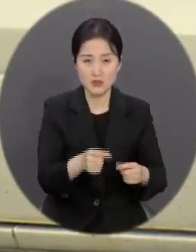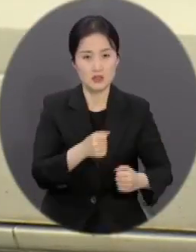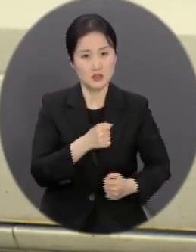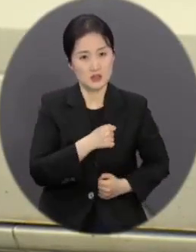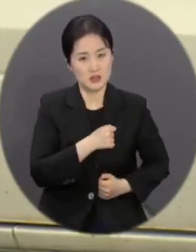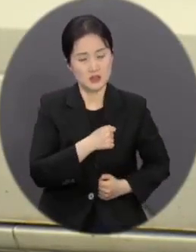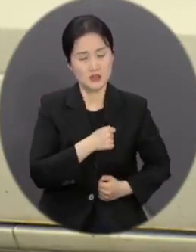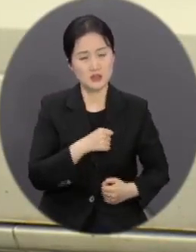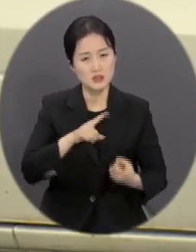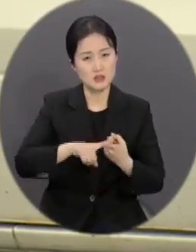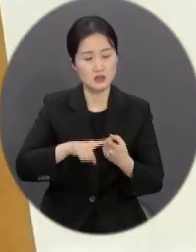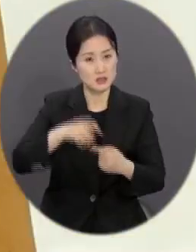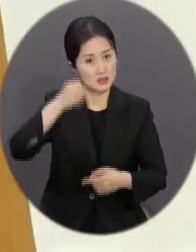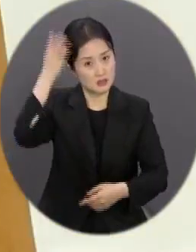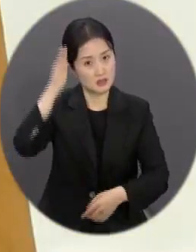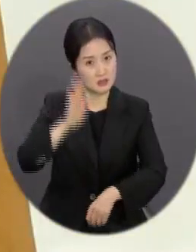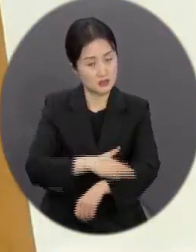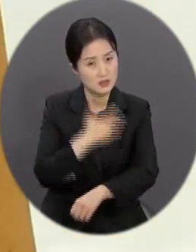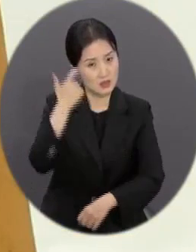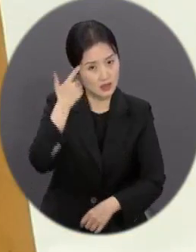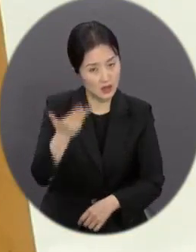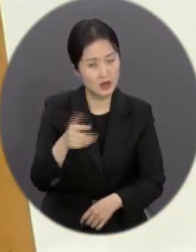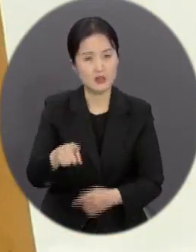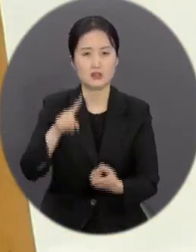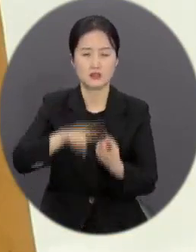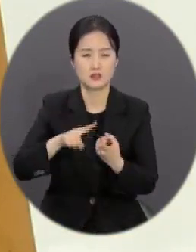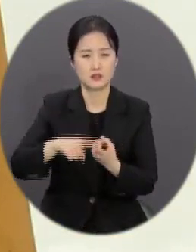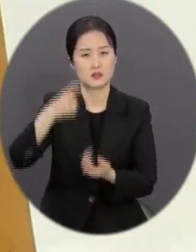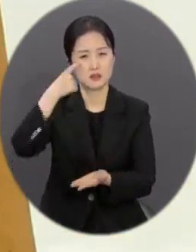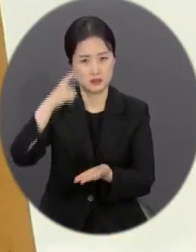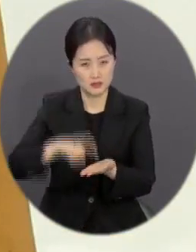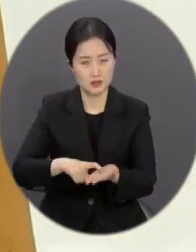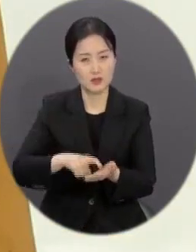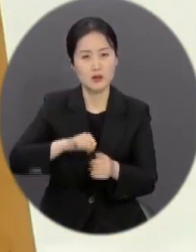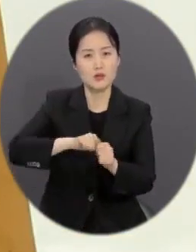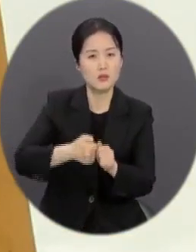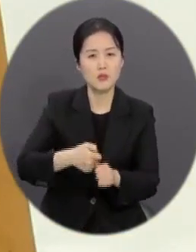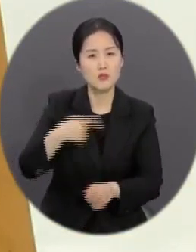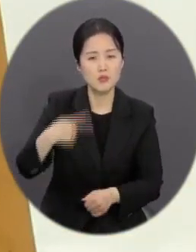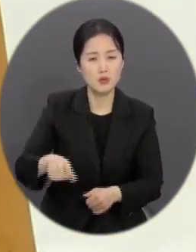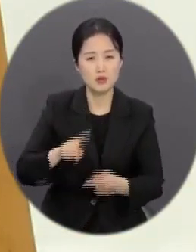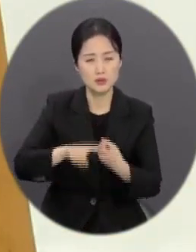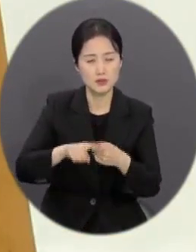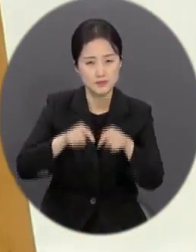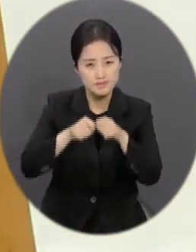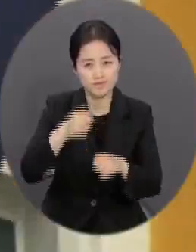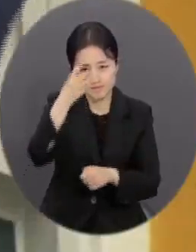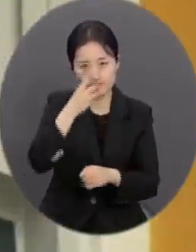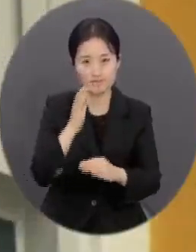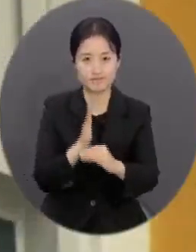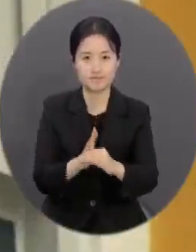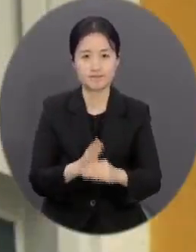여부를 확인한 뒤 중대재해처벌법을 적용할 수 있는지 경위를 조사하고 있습니다.